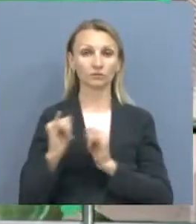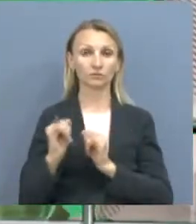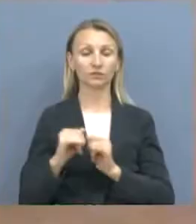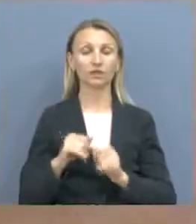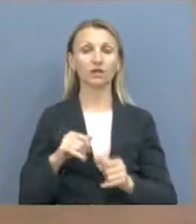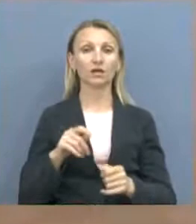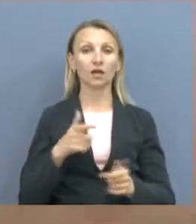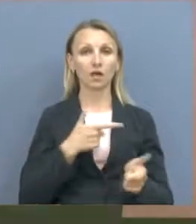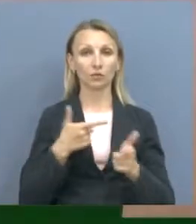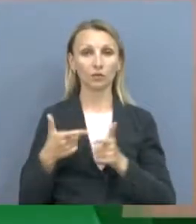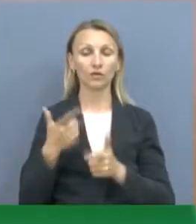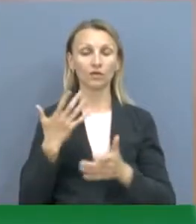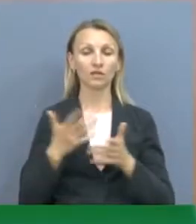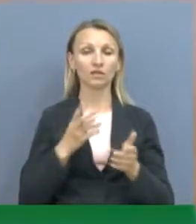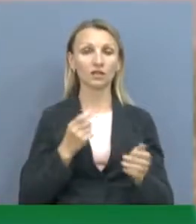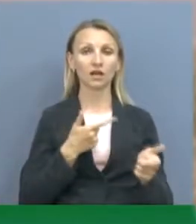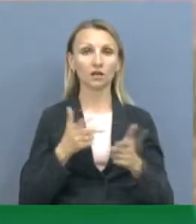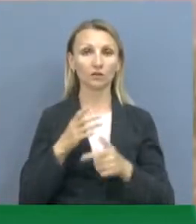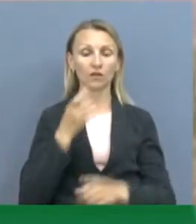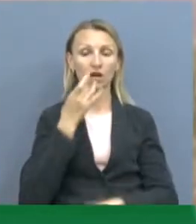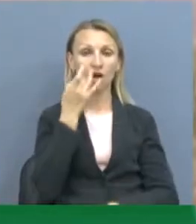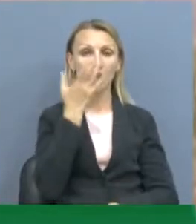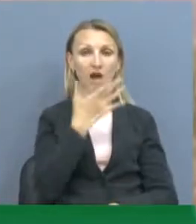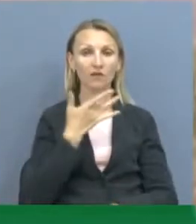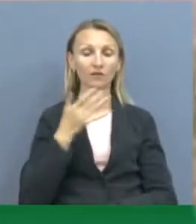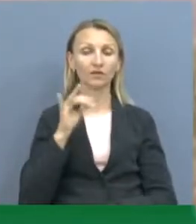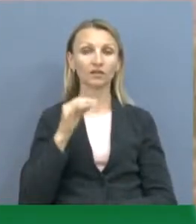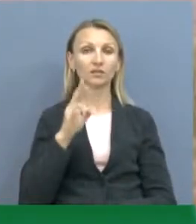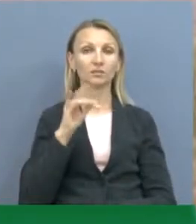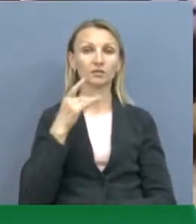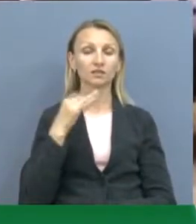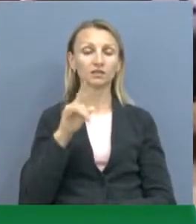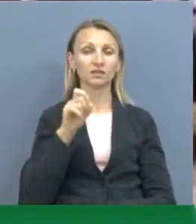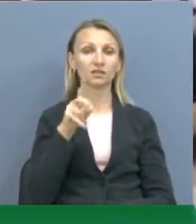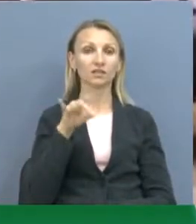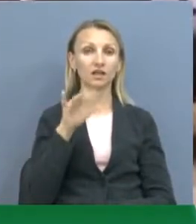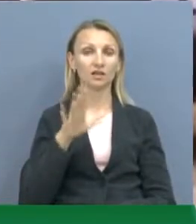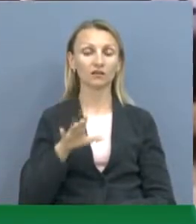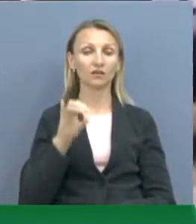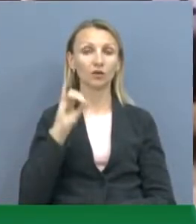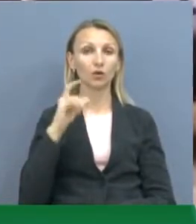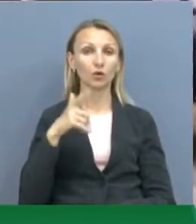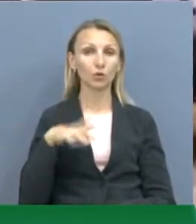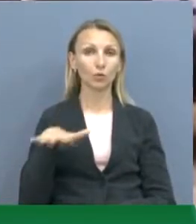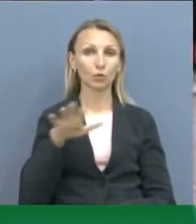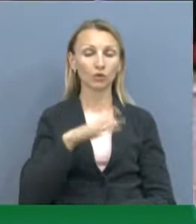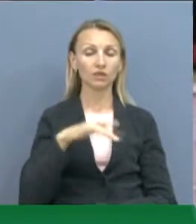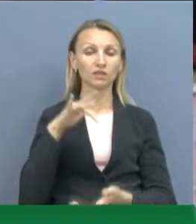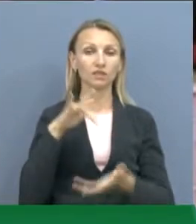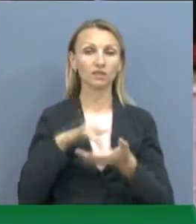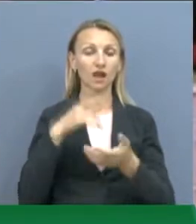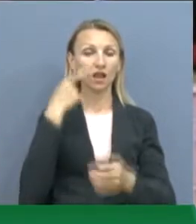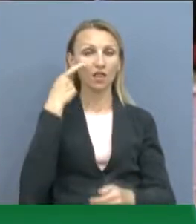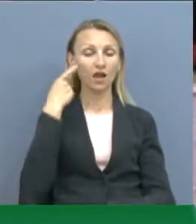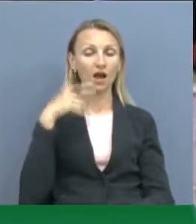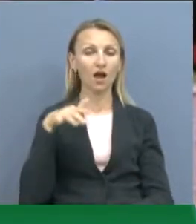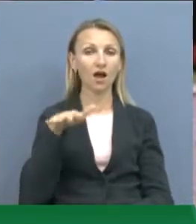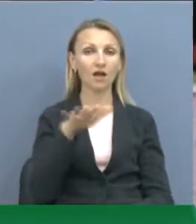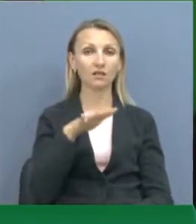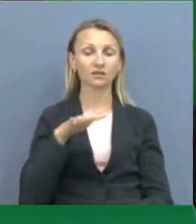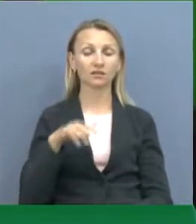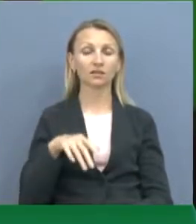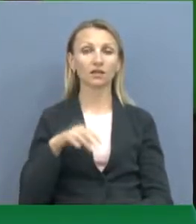дать отпор? Африка и страны Персидского залива, Южная и Центральная Азия, юг России, Ставрополье,